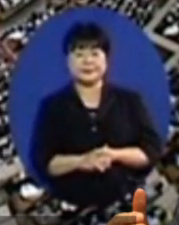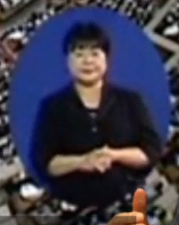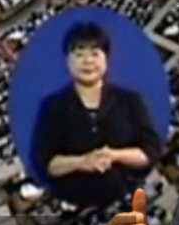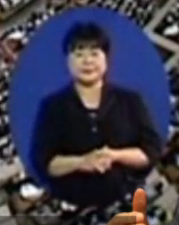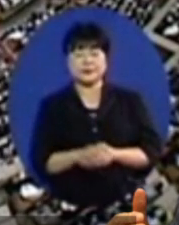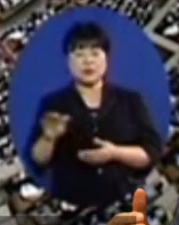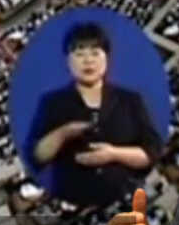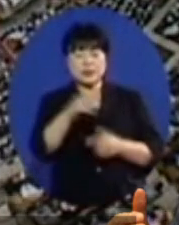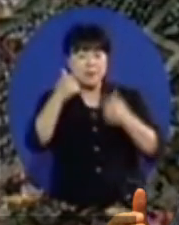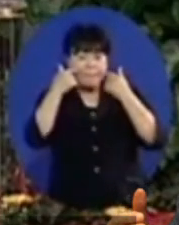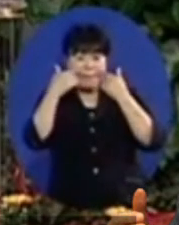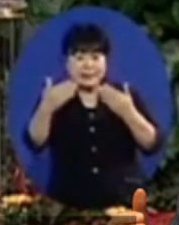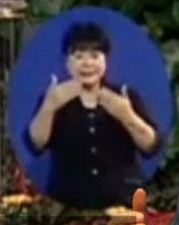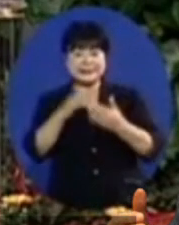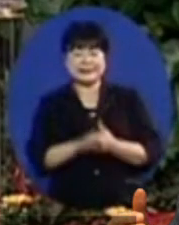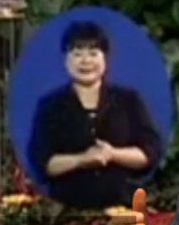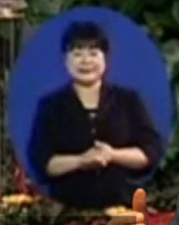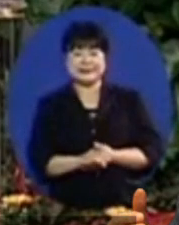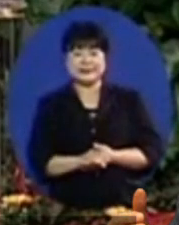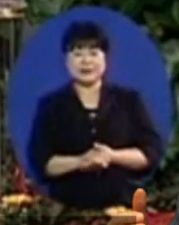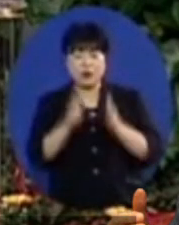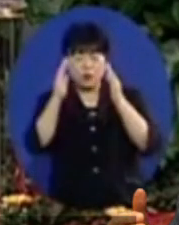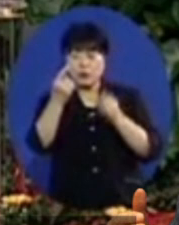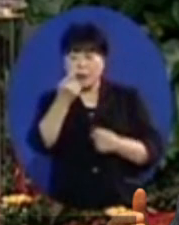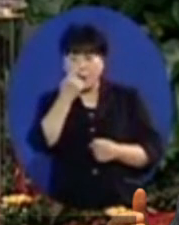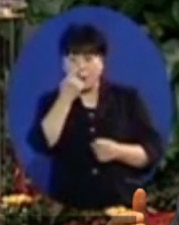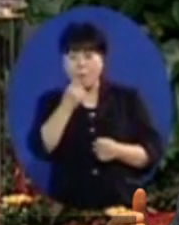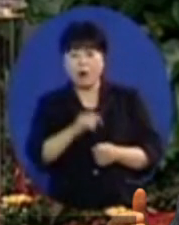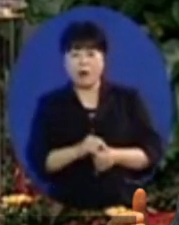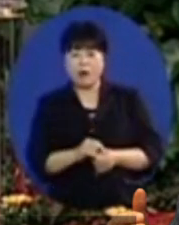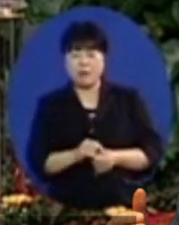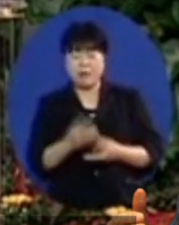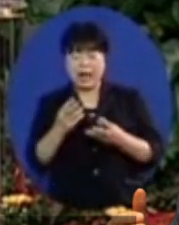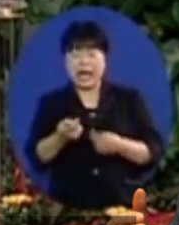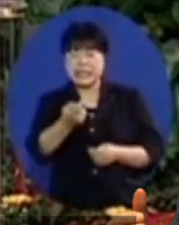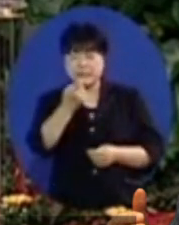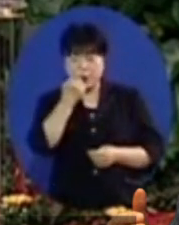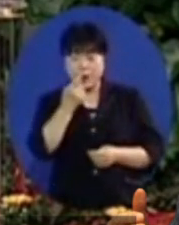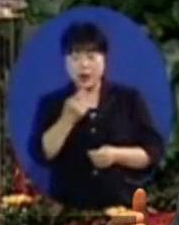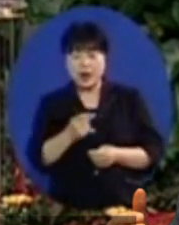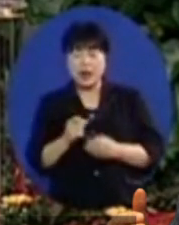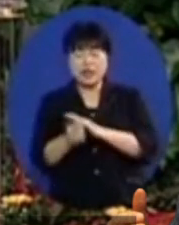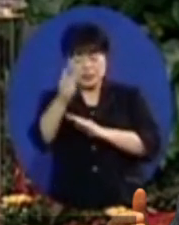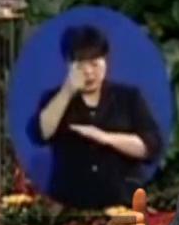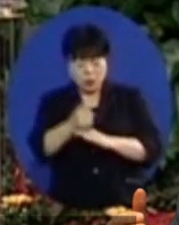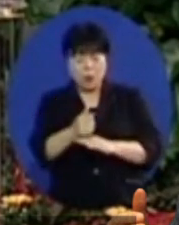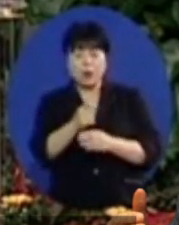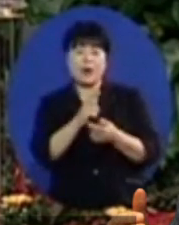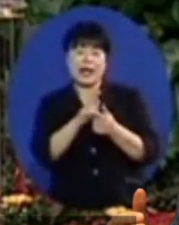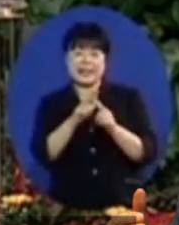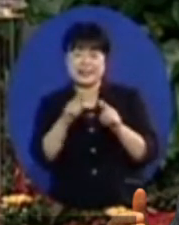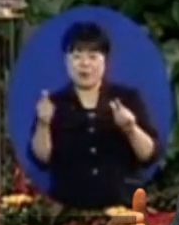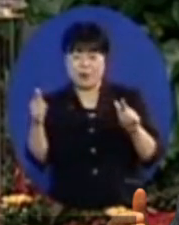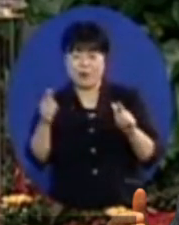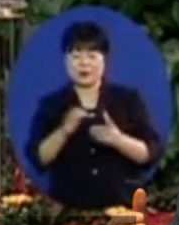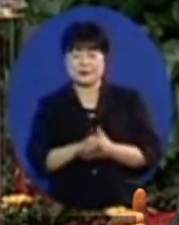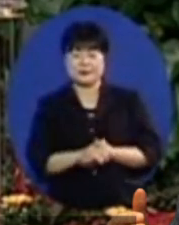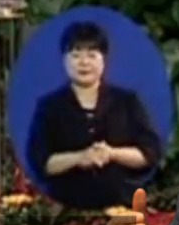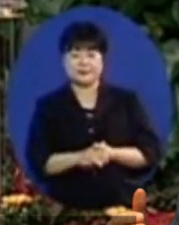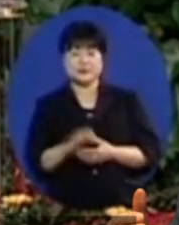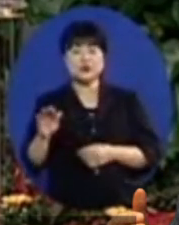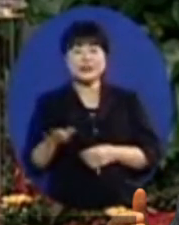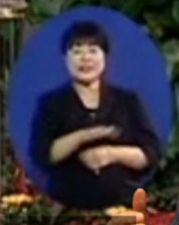우리는 반드시 학력이 높아야 성공하는 삶을 사는 것은 아닌 것입니다.